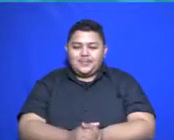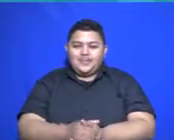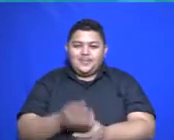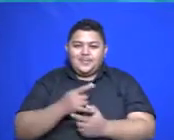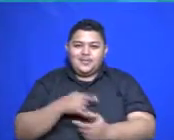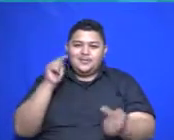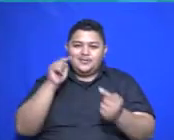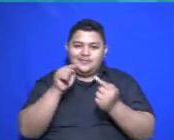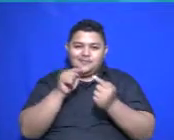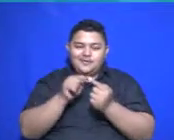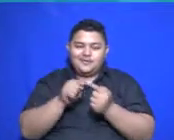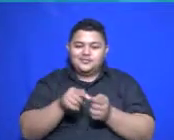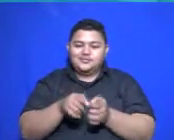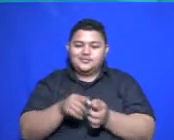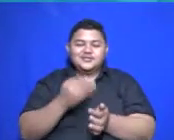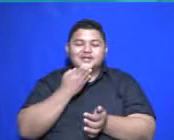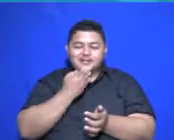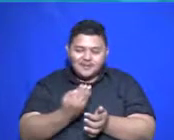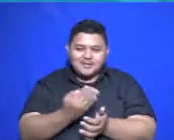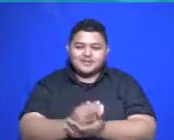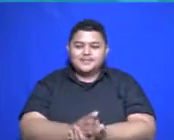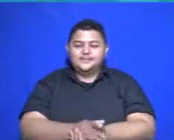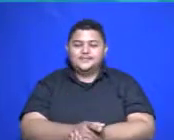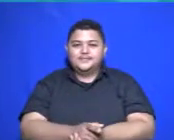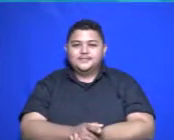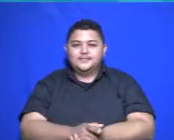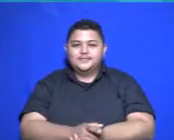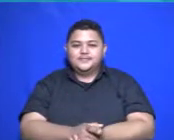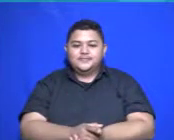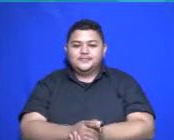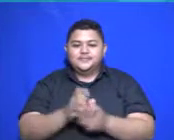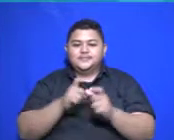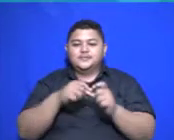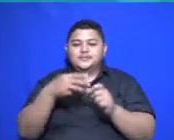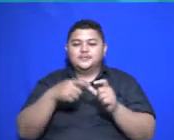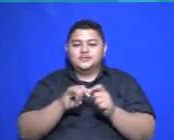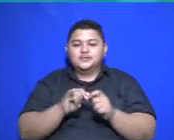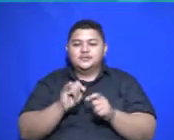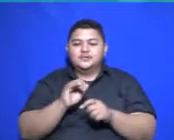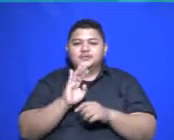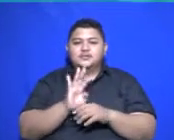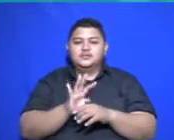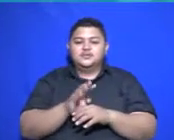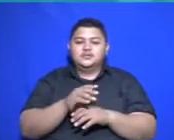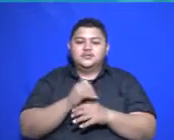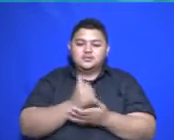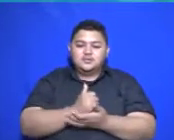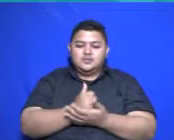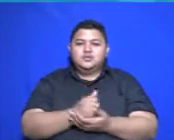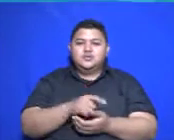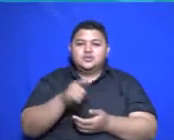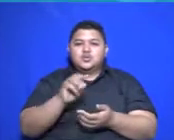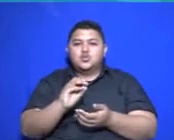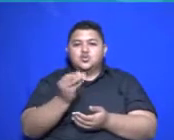kemudian menyempatkan hadir. Kami ucapkan terima kasih sekali. Dan sesi keempat ini adalah sesi yang sebenarnya menjadi esensi